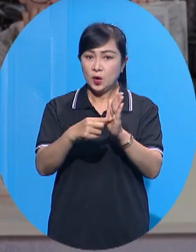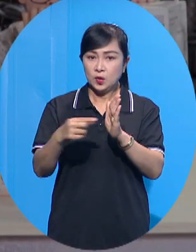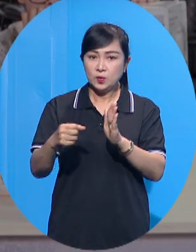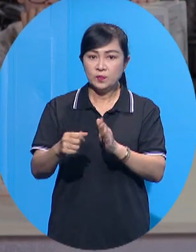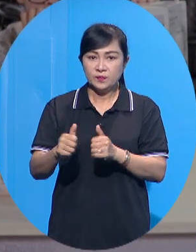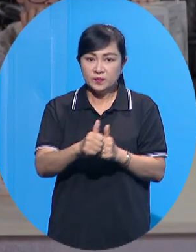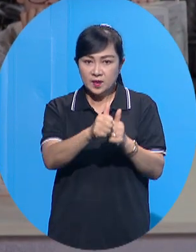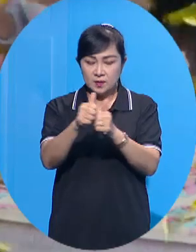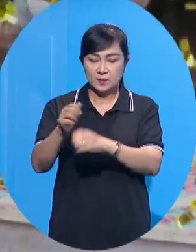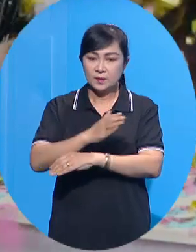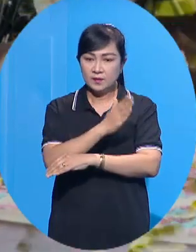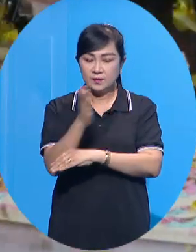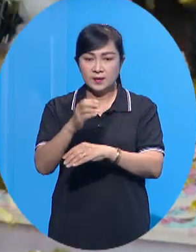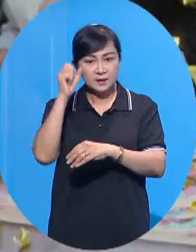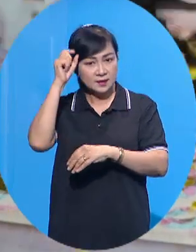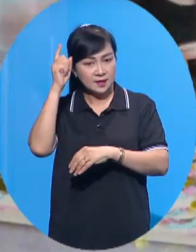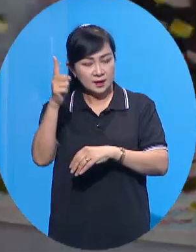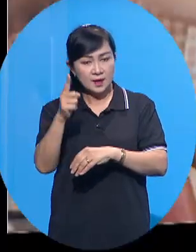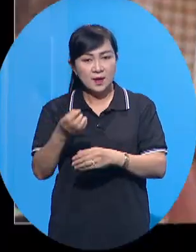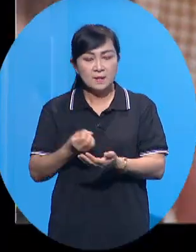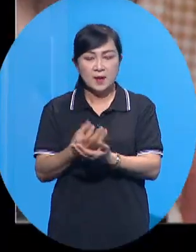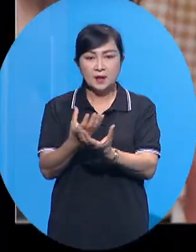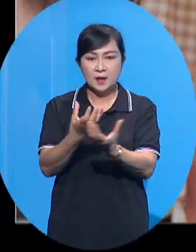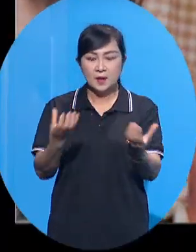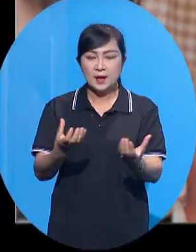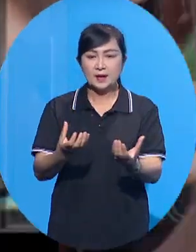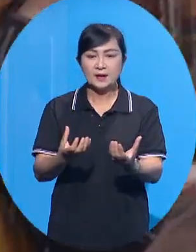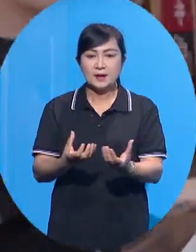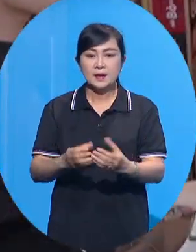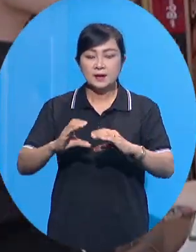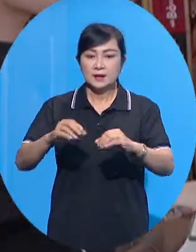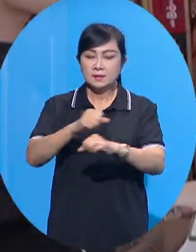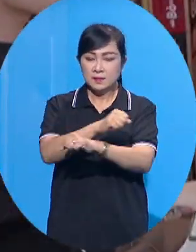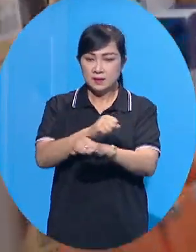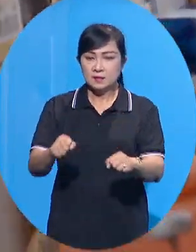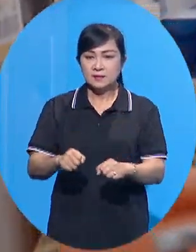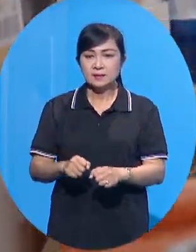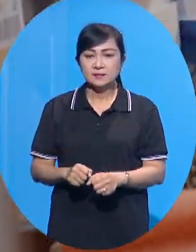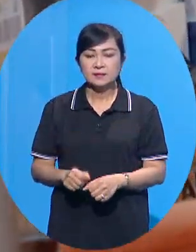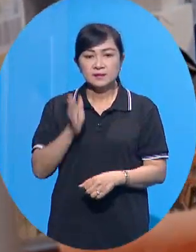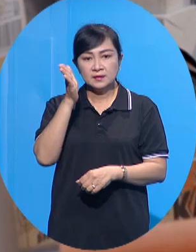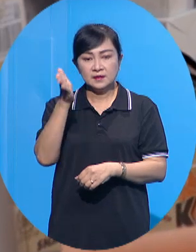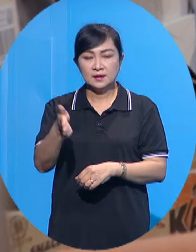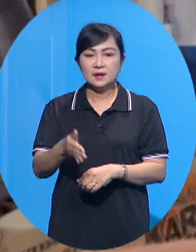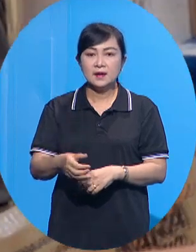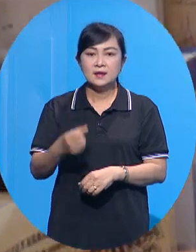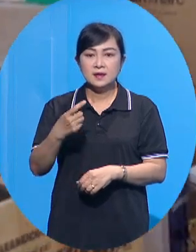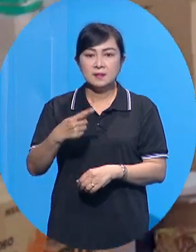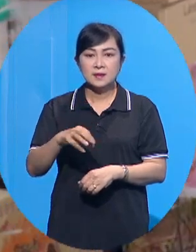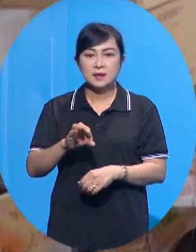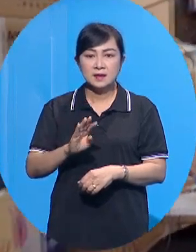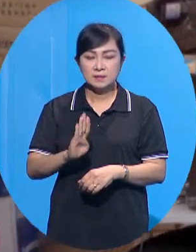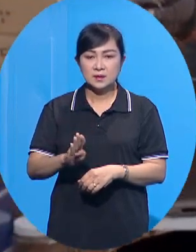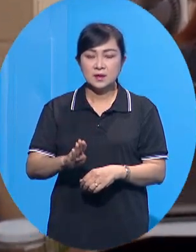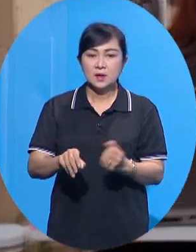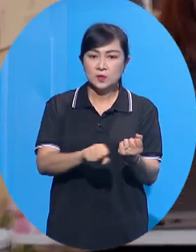theo đuổi cũng như phát triển công việc sáng tạo, bán hàng qua livestream một cách bền vững. Trong bối cảnh xu hướng Shoppertainment trở thành động